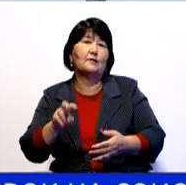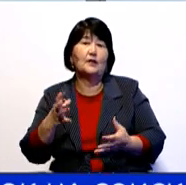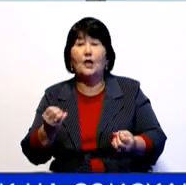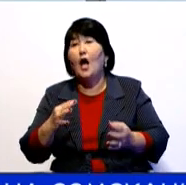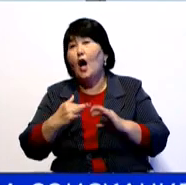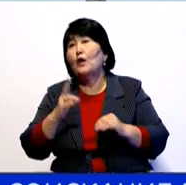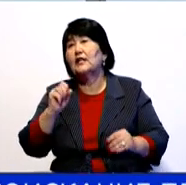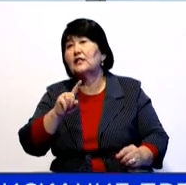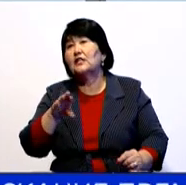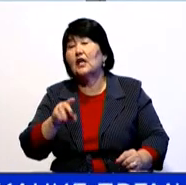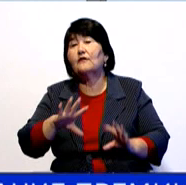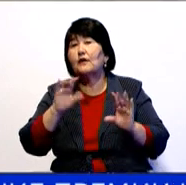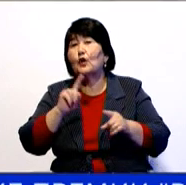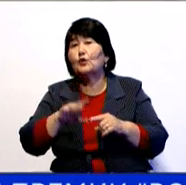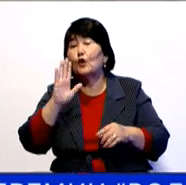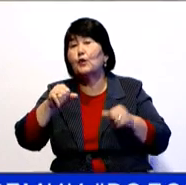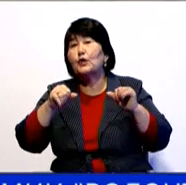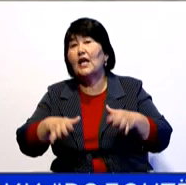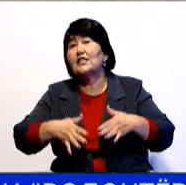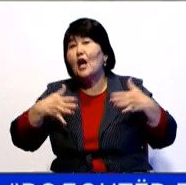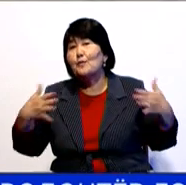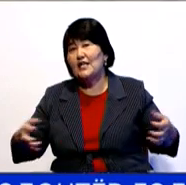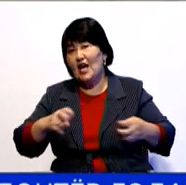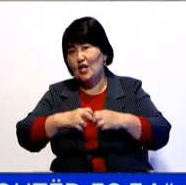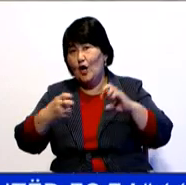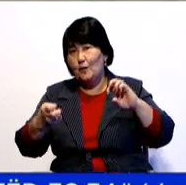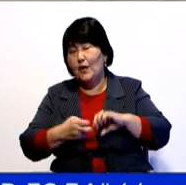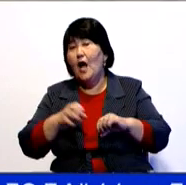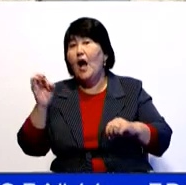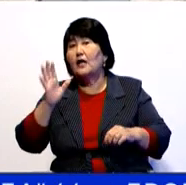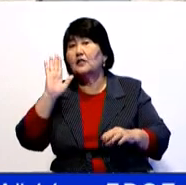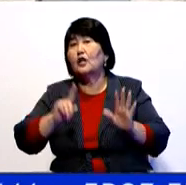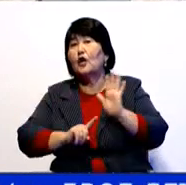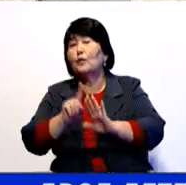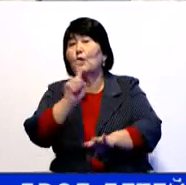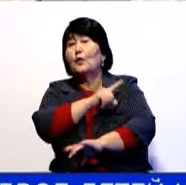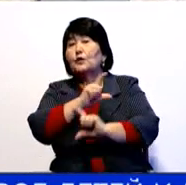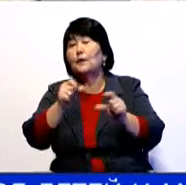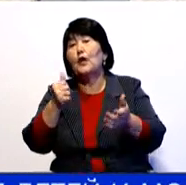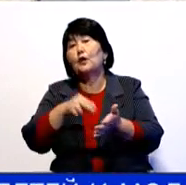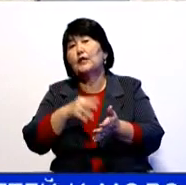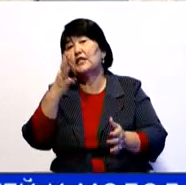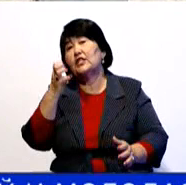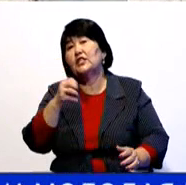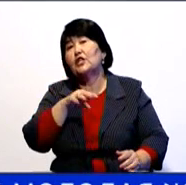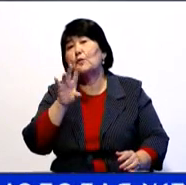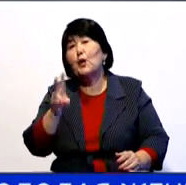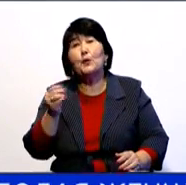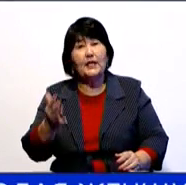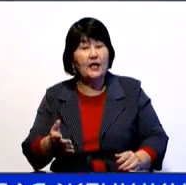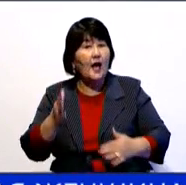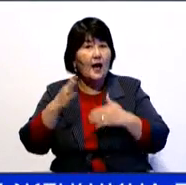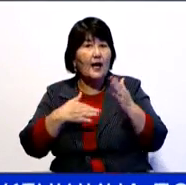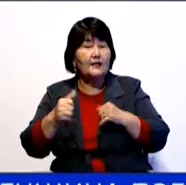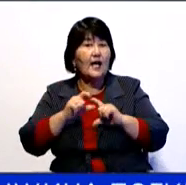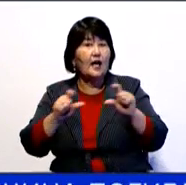ауле Кызылжар тоже совсем скоро будет решена большая проблема. В октябре будет сдана амбулатория стоимостью 400 миллионов тенге. В